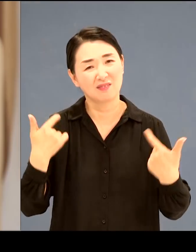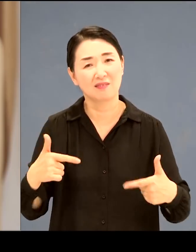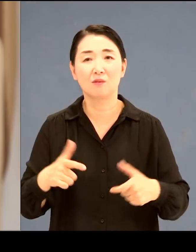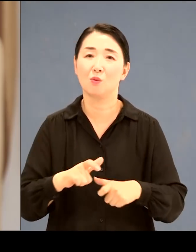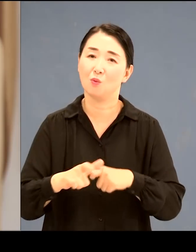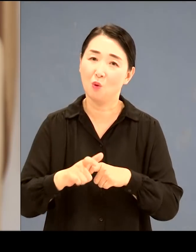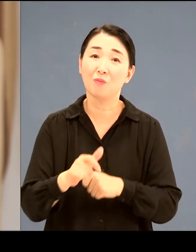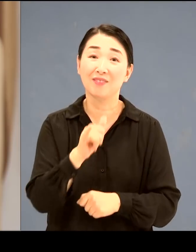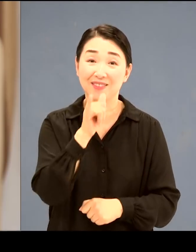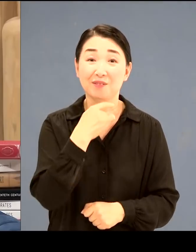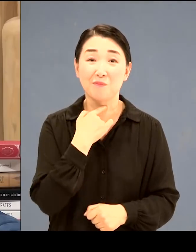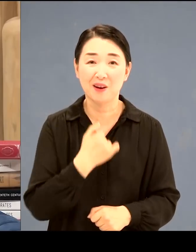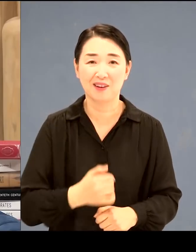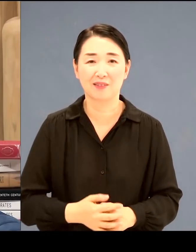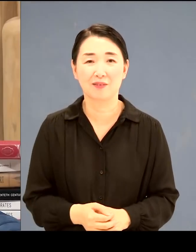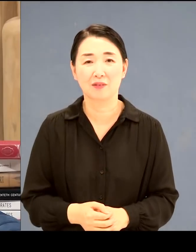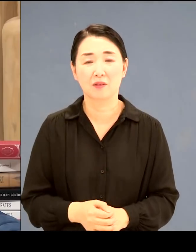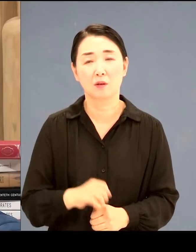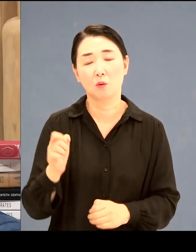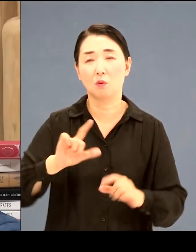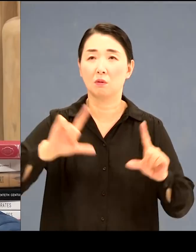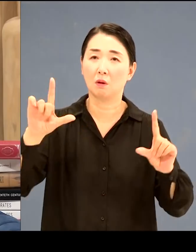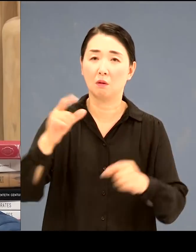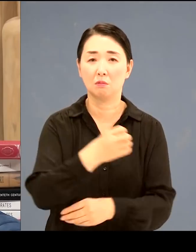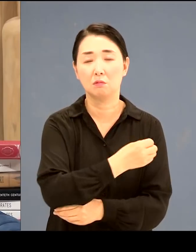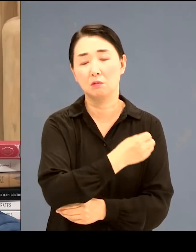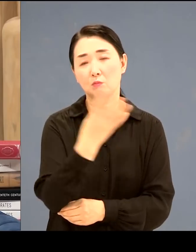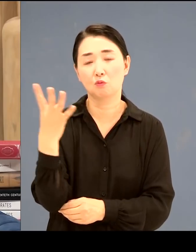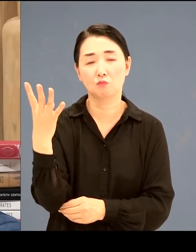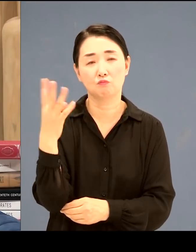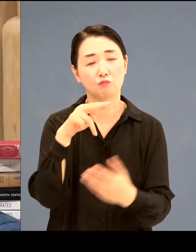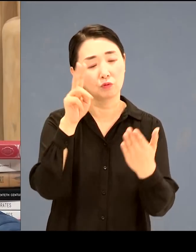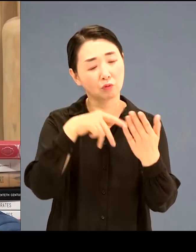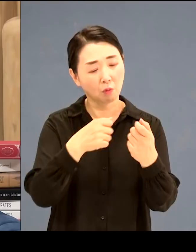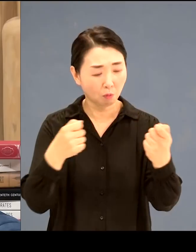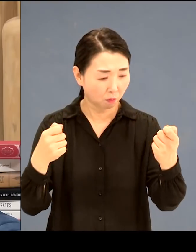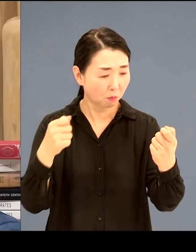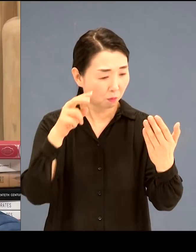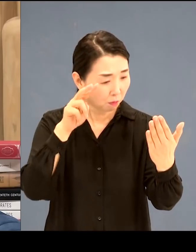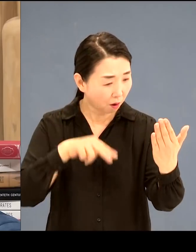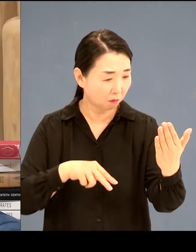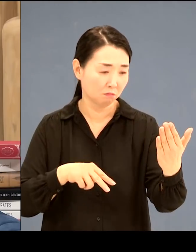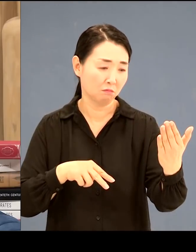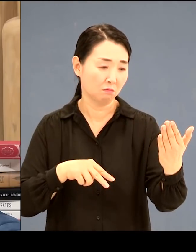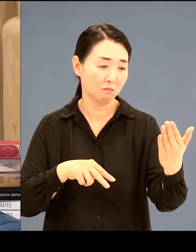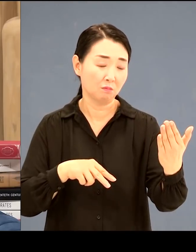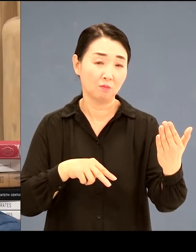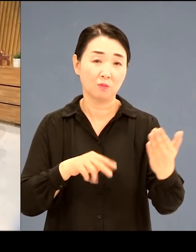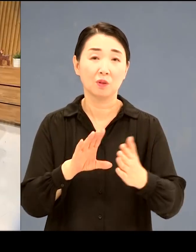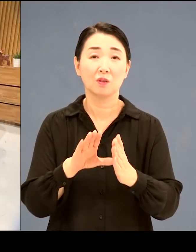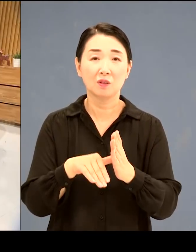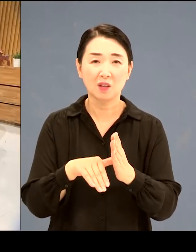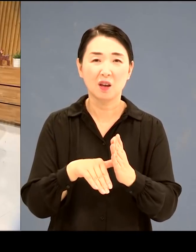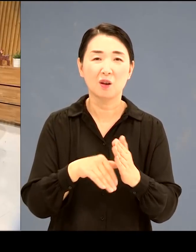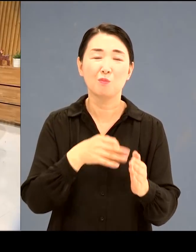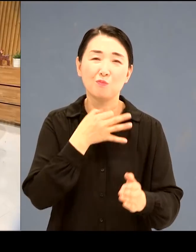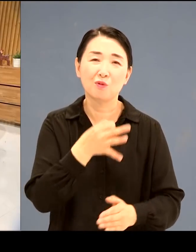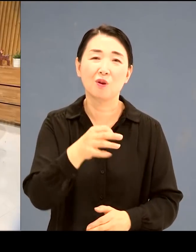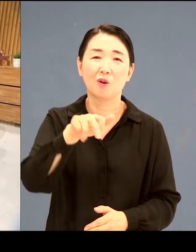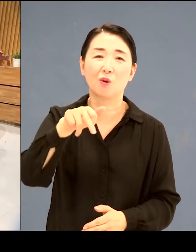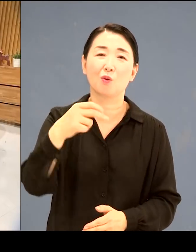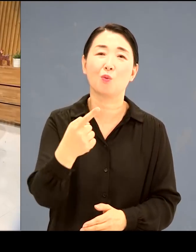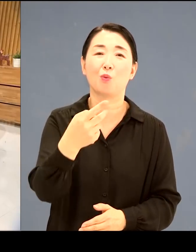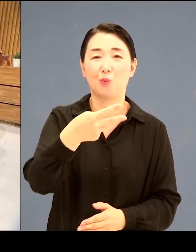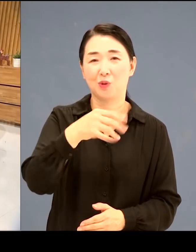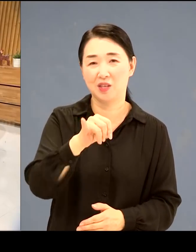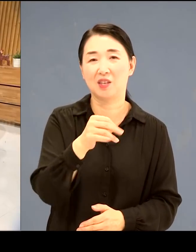고민하고 그랬었는데 어느 날 신문을 보는데 스타일리스트 그 당시에는 코디네이터라고 했었어요. 그랬어요.